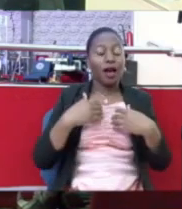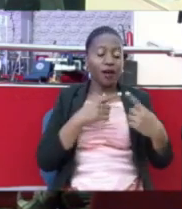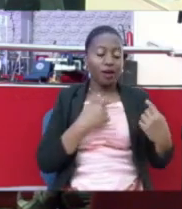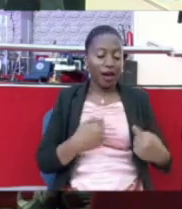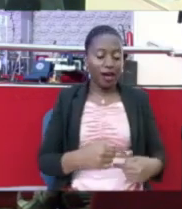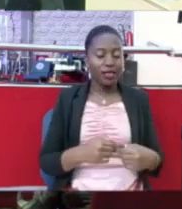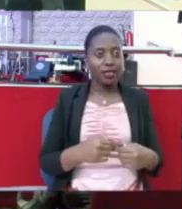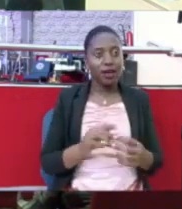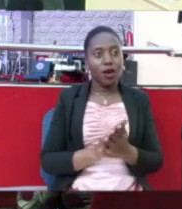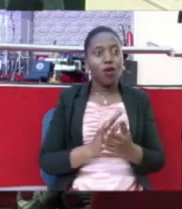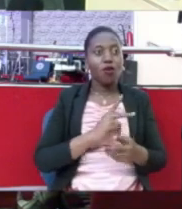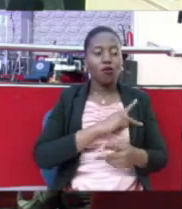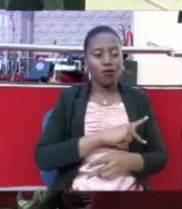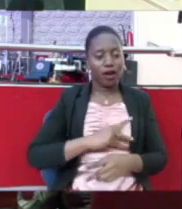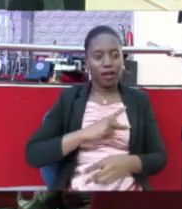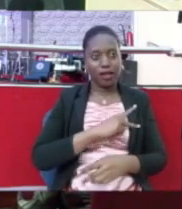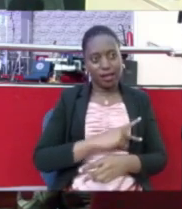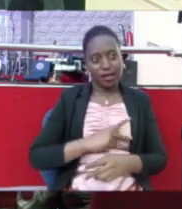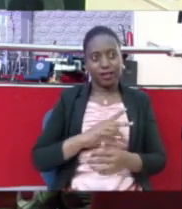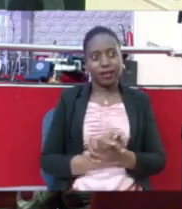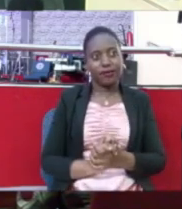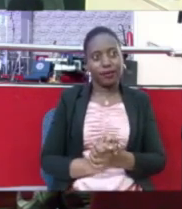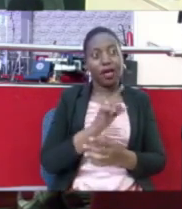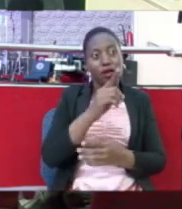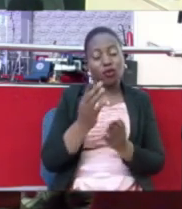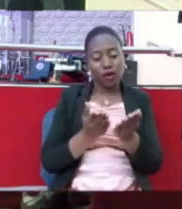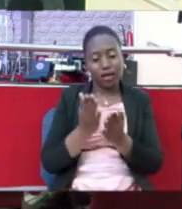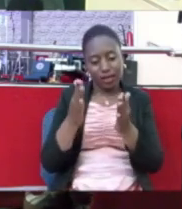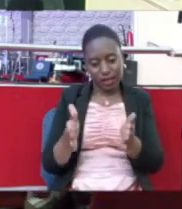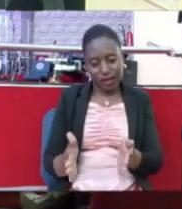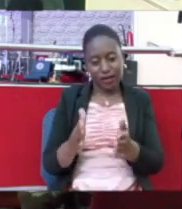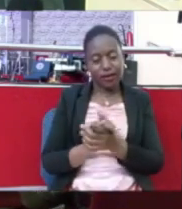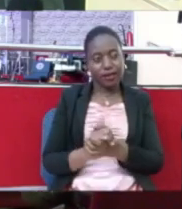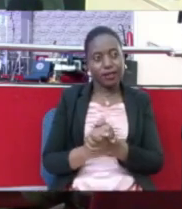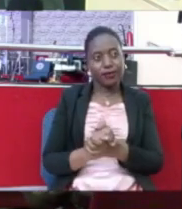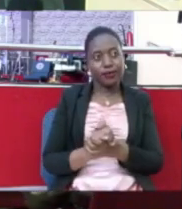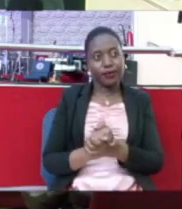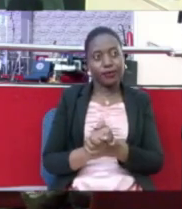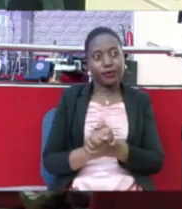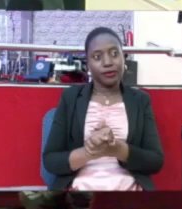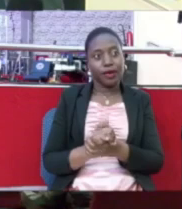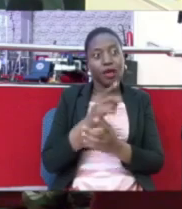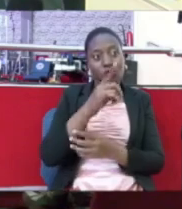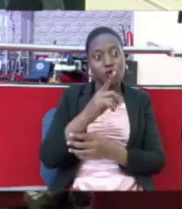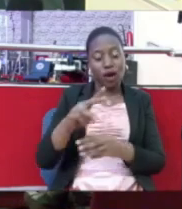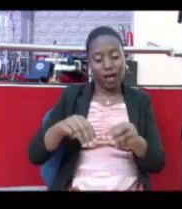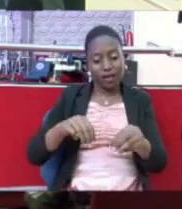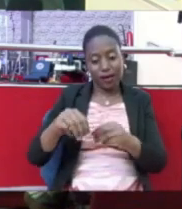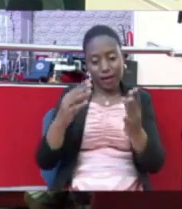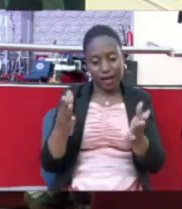generosity. Kuwa na ile roho ya kutoa. As a steward. Kama mfanyikazi. As a manager.